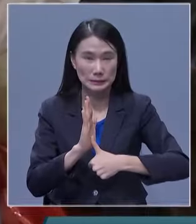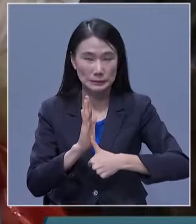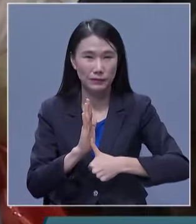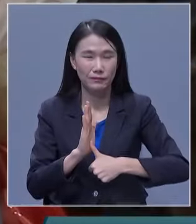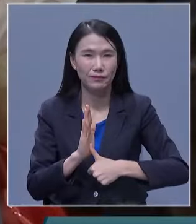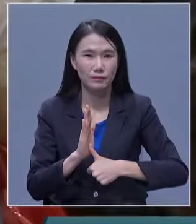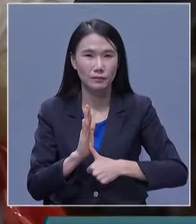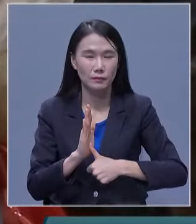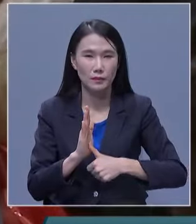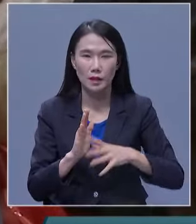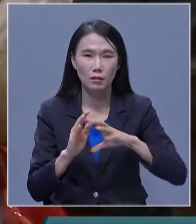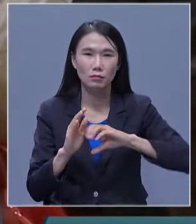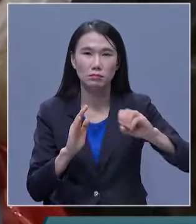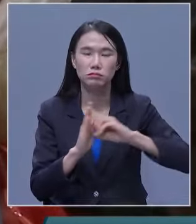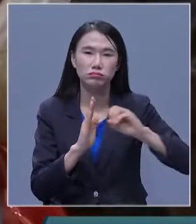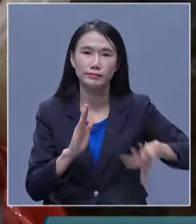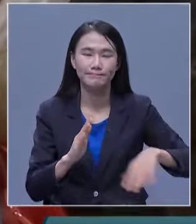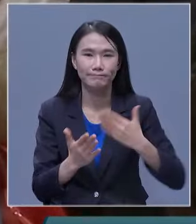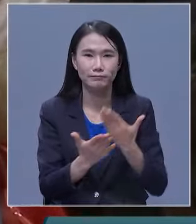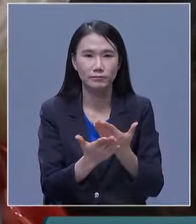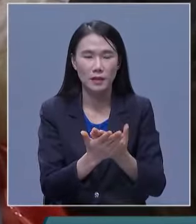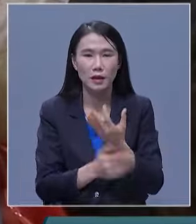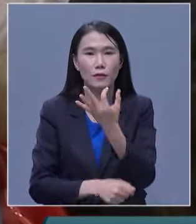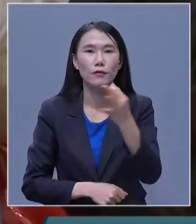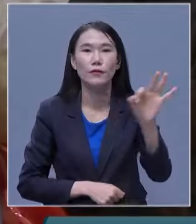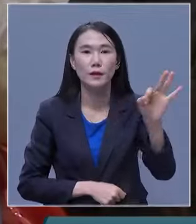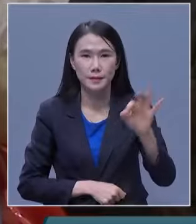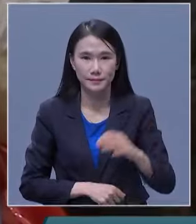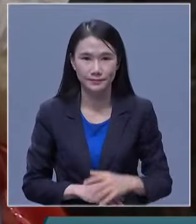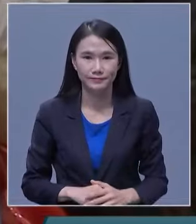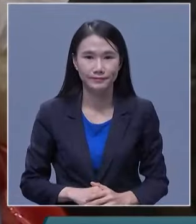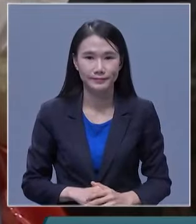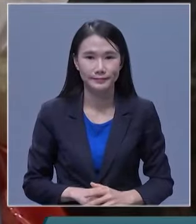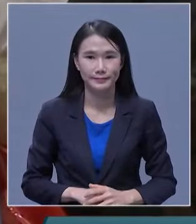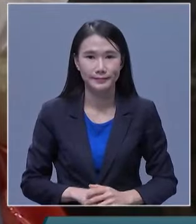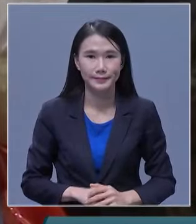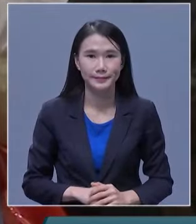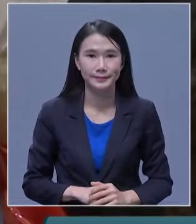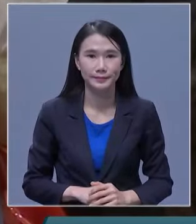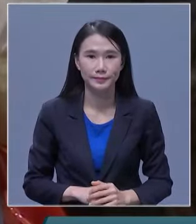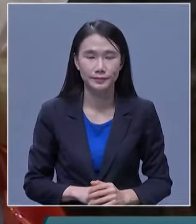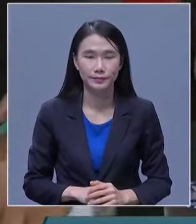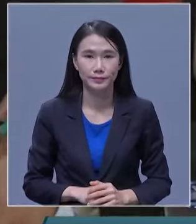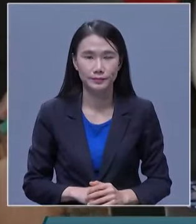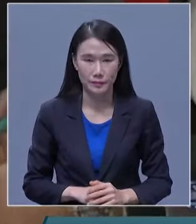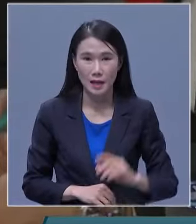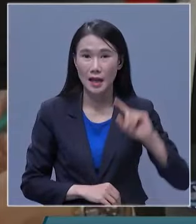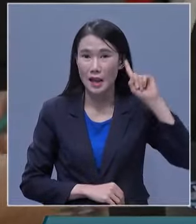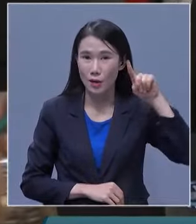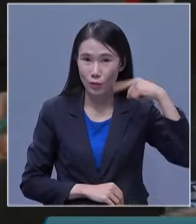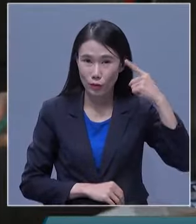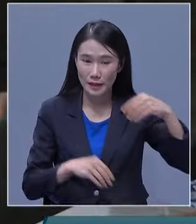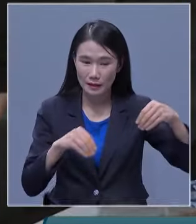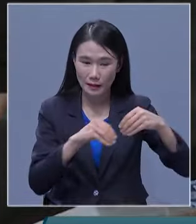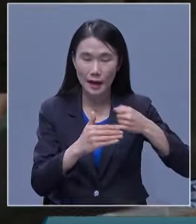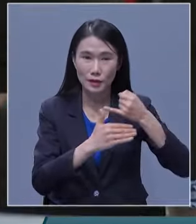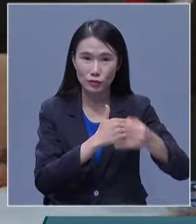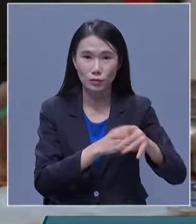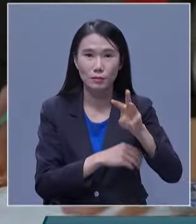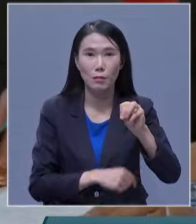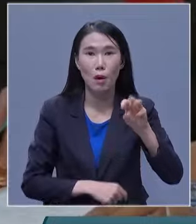ก็จะไม่เรียกเก็บแล้วก็คือถือว่าหายไปเลยนะคะแล้วก็ ส่วนของน้องผู้หญิงที่กำลังจะจบชั้นม.6